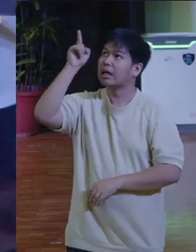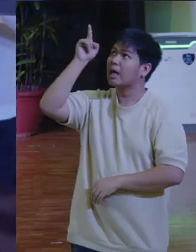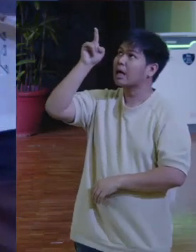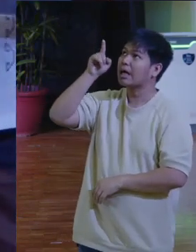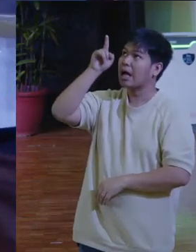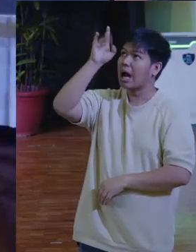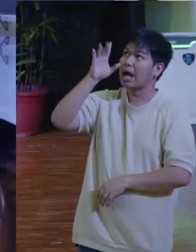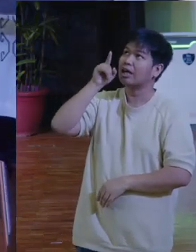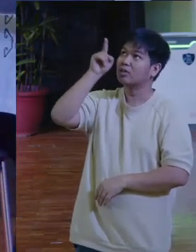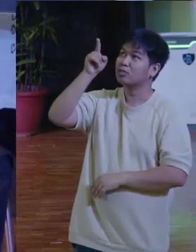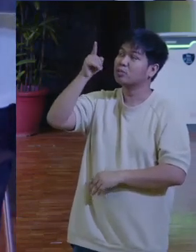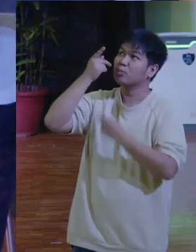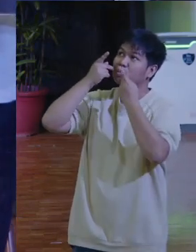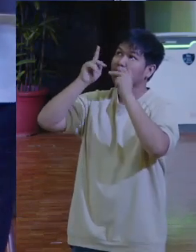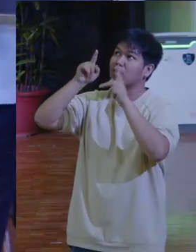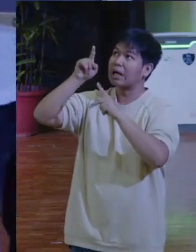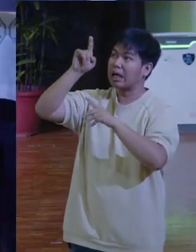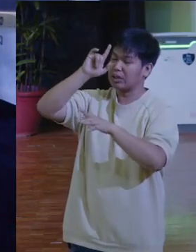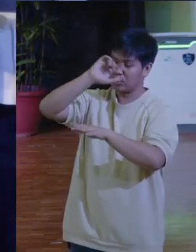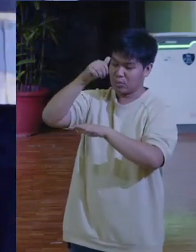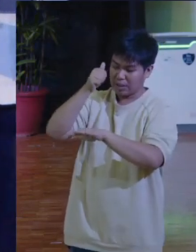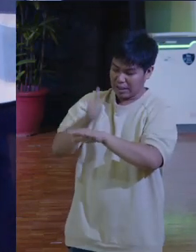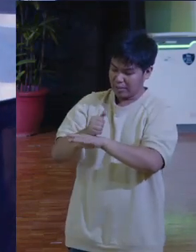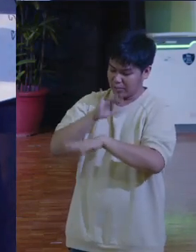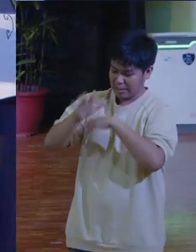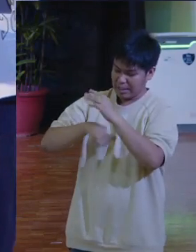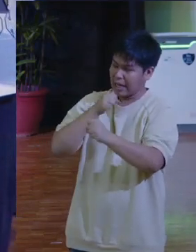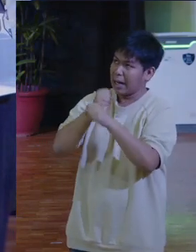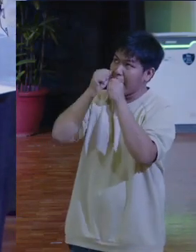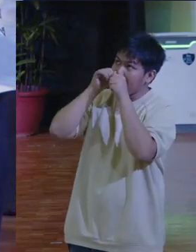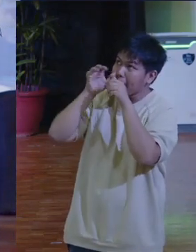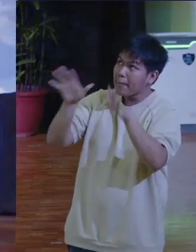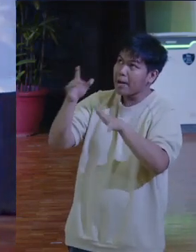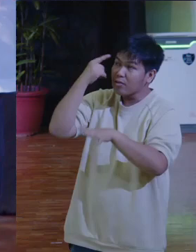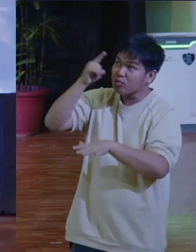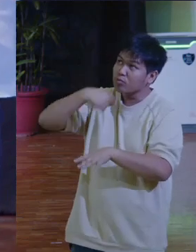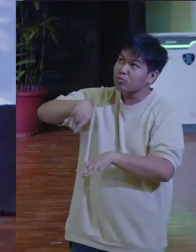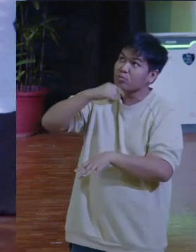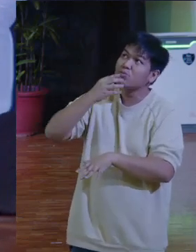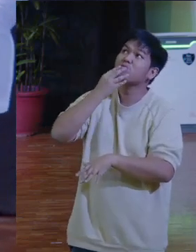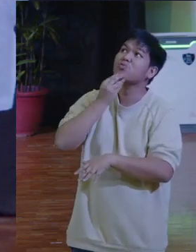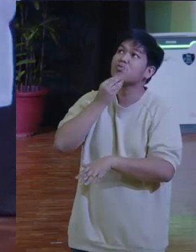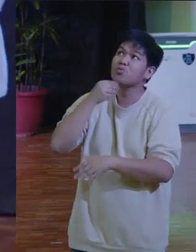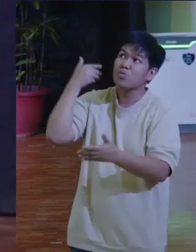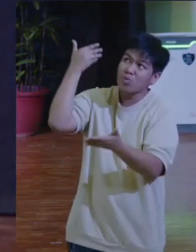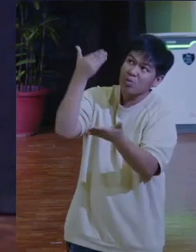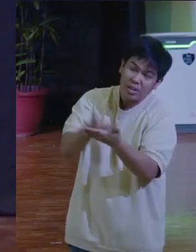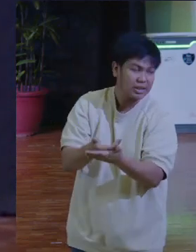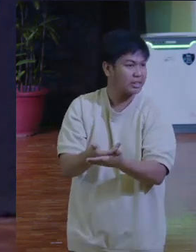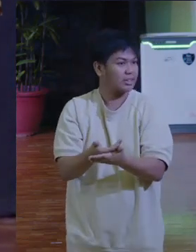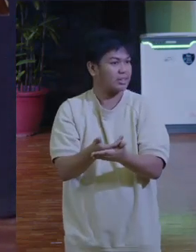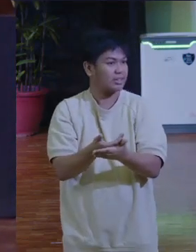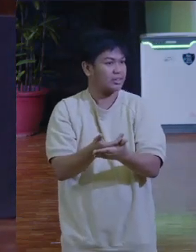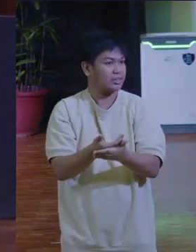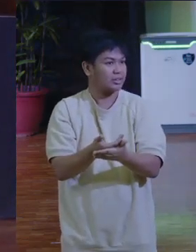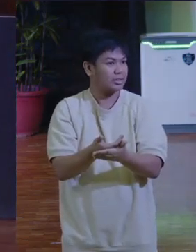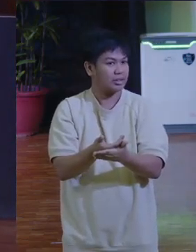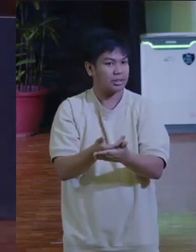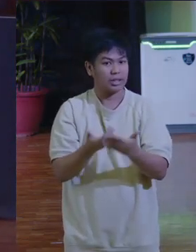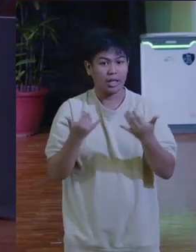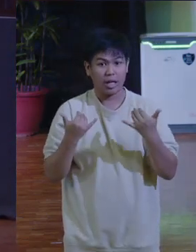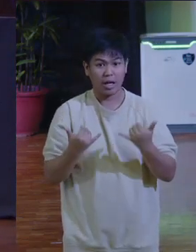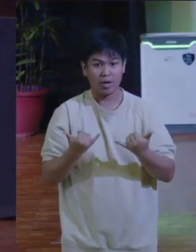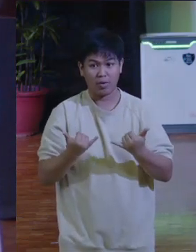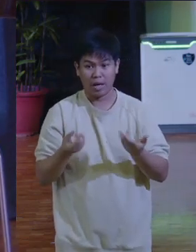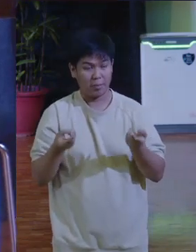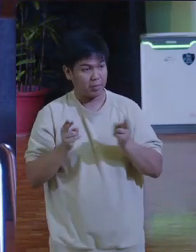Diyos, ng pinili ng Diyos, na idideklara niya ang pagdating ng taon ng kagandang loob ng Panginoon,